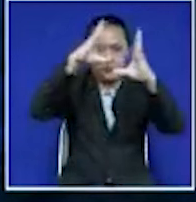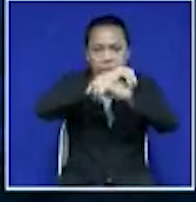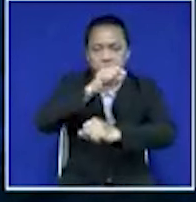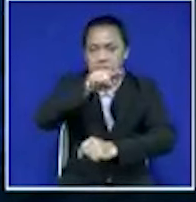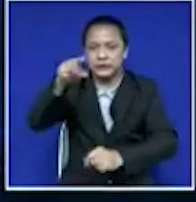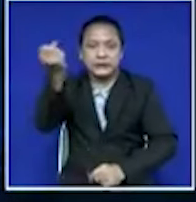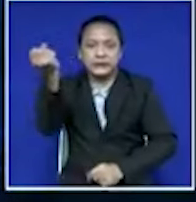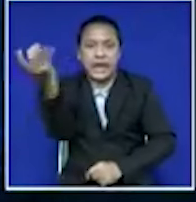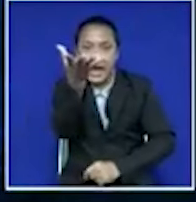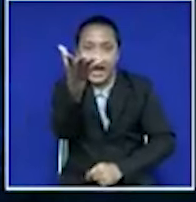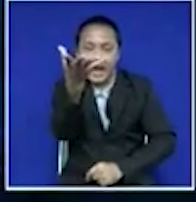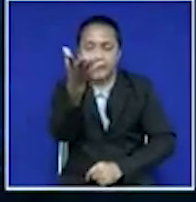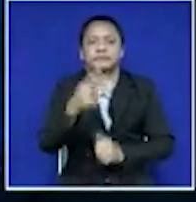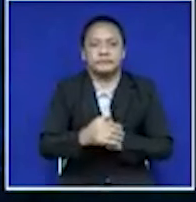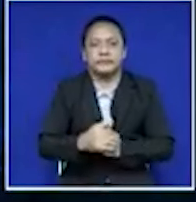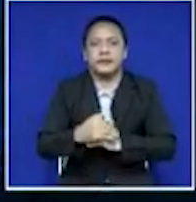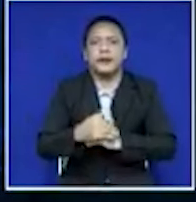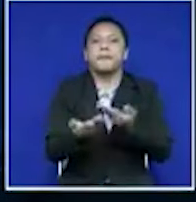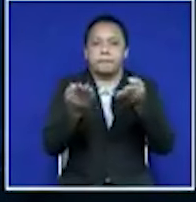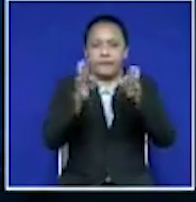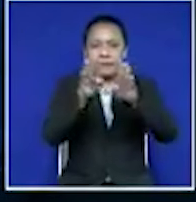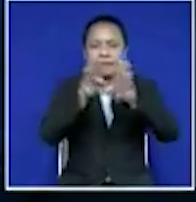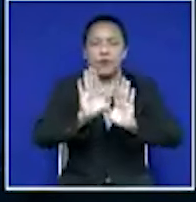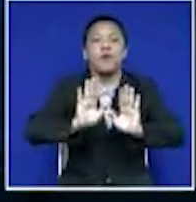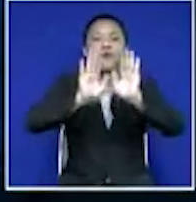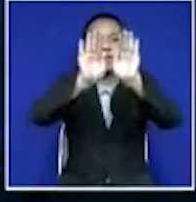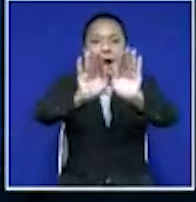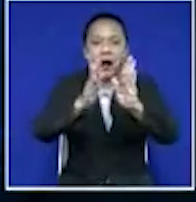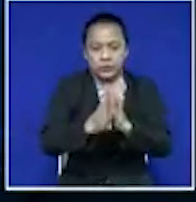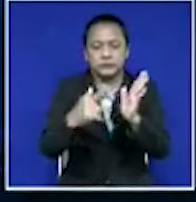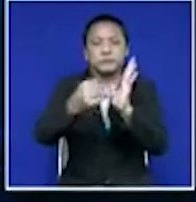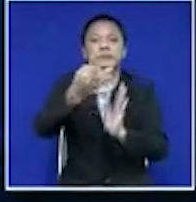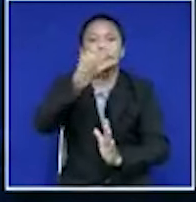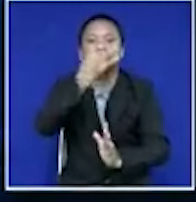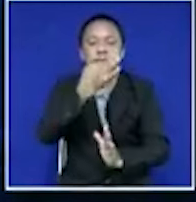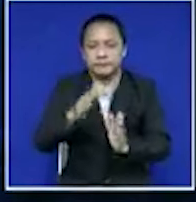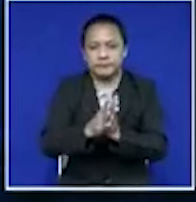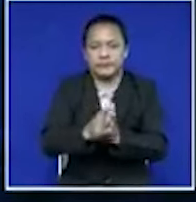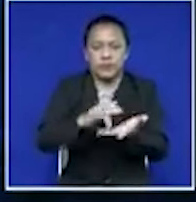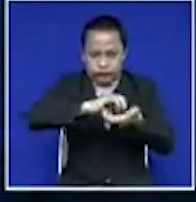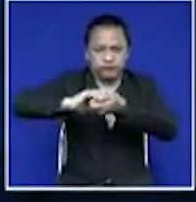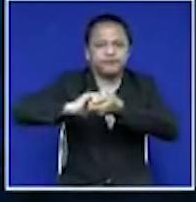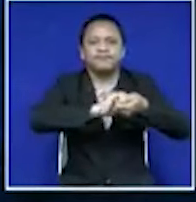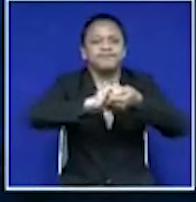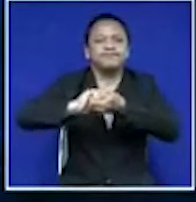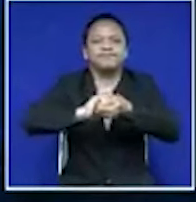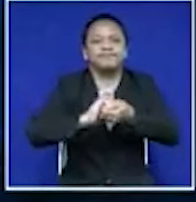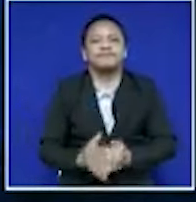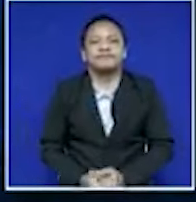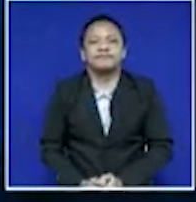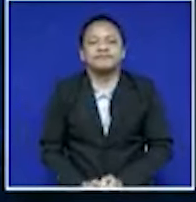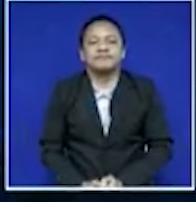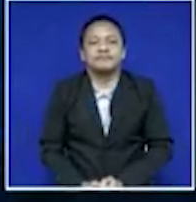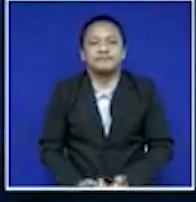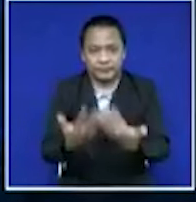5ของวันรุ่งขึ้นนะครับอันนี้ก็ฝากคนในสมุทรสาครได้ให้ความร่วมมือกันด้วยนะครับแ